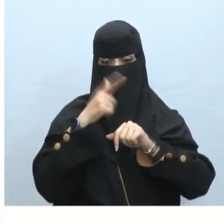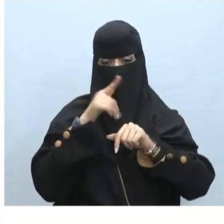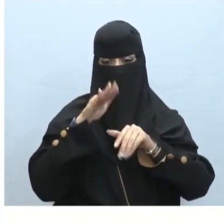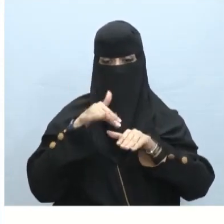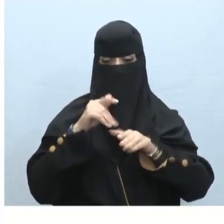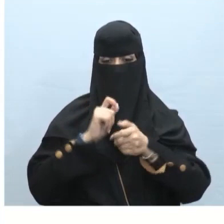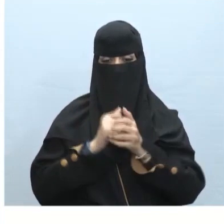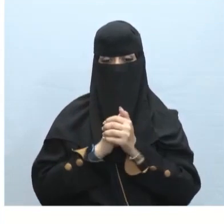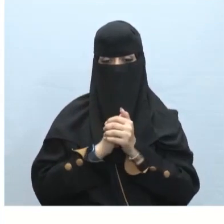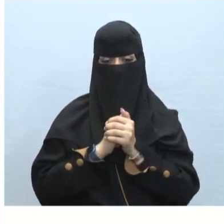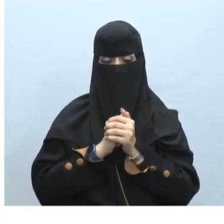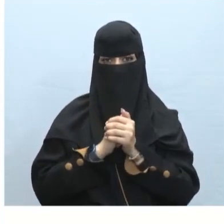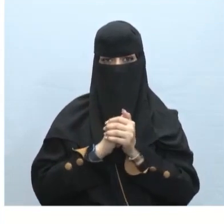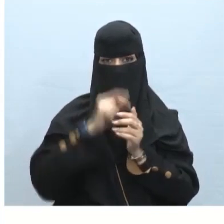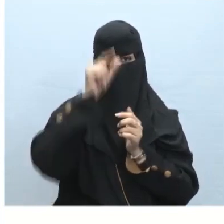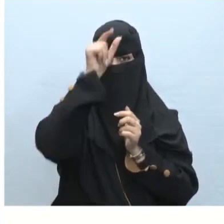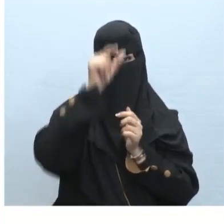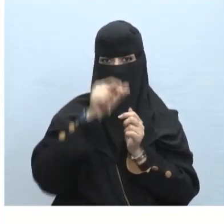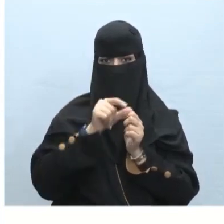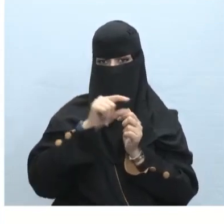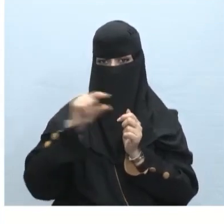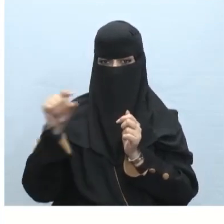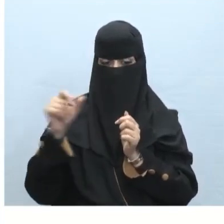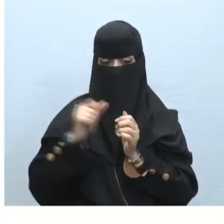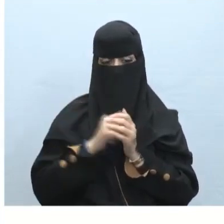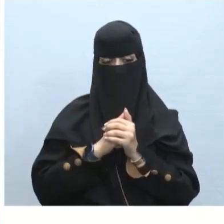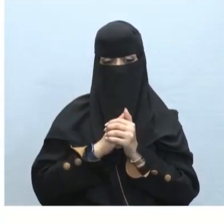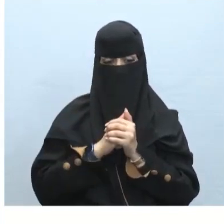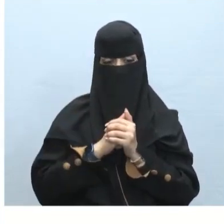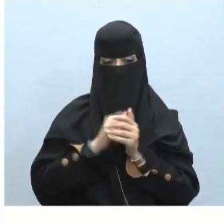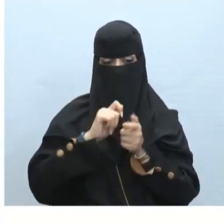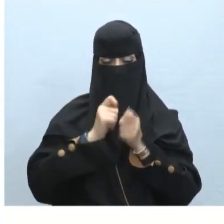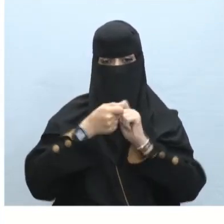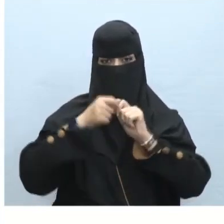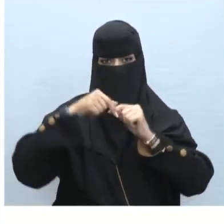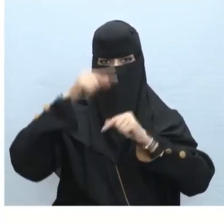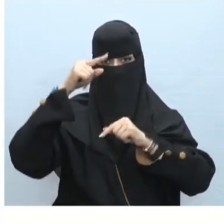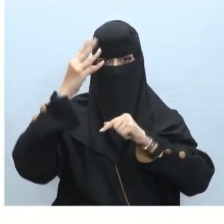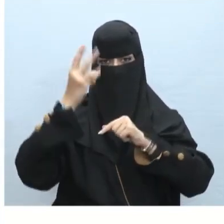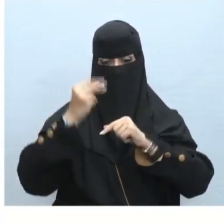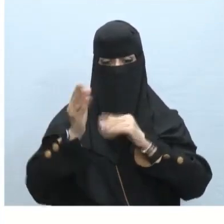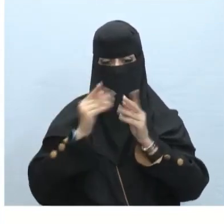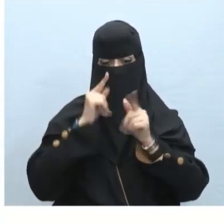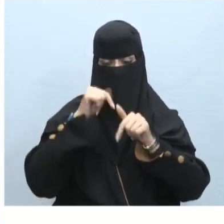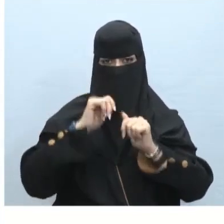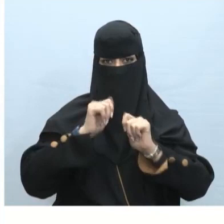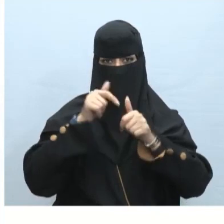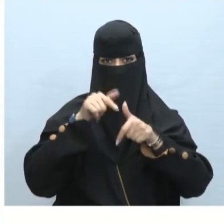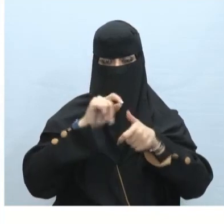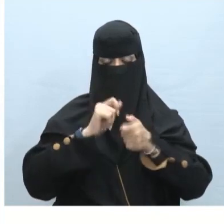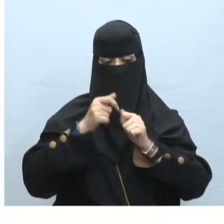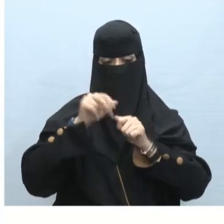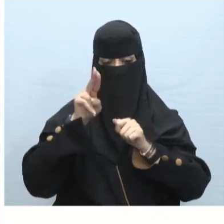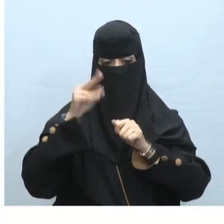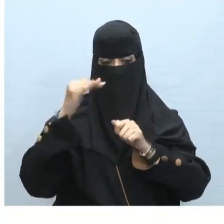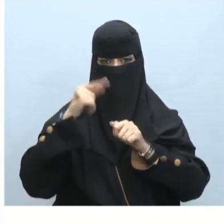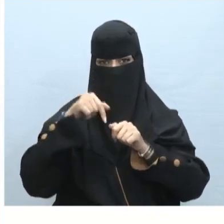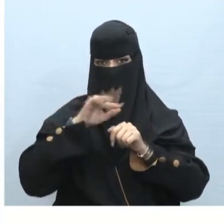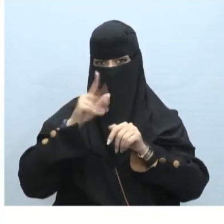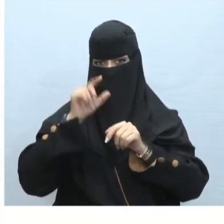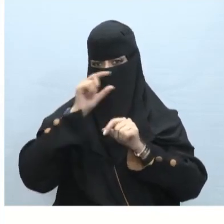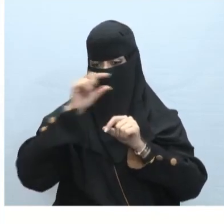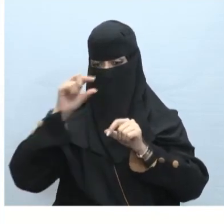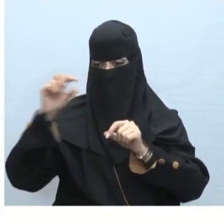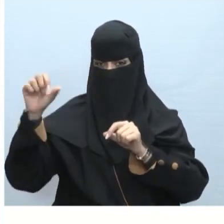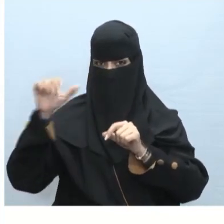الى المحور الراسي تغير مقاييس المحور الراسي يمكنك تحرير كل عنصر